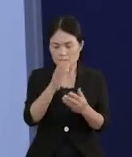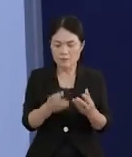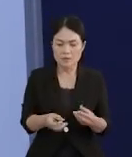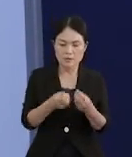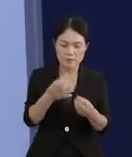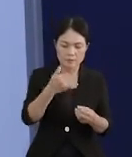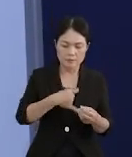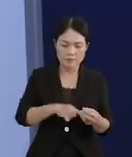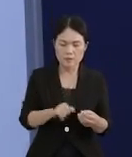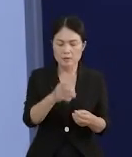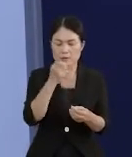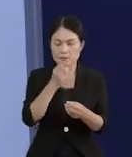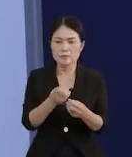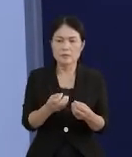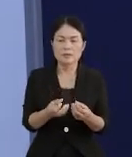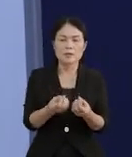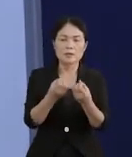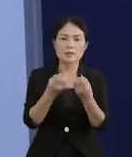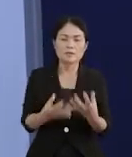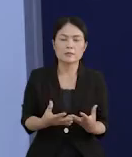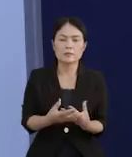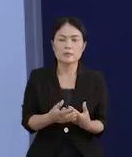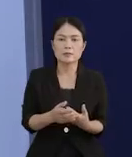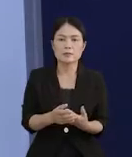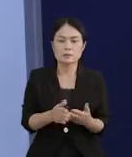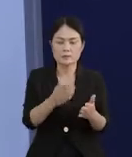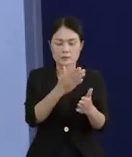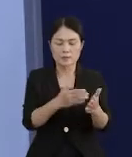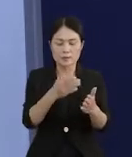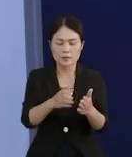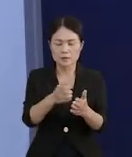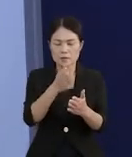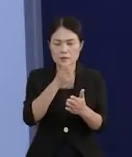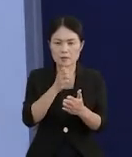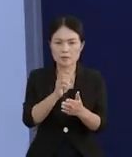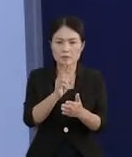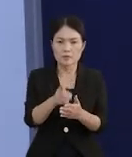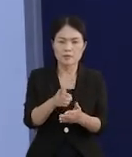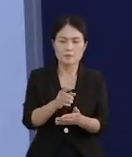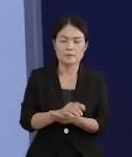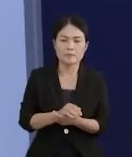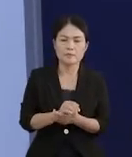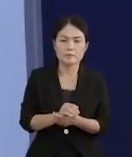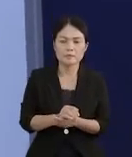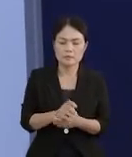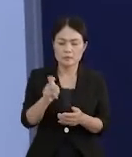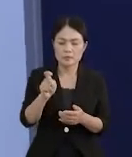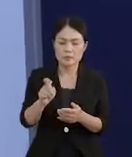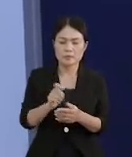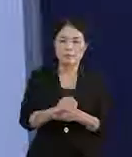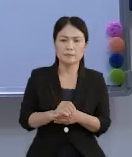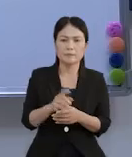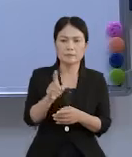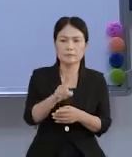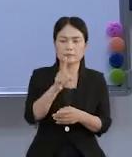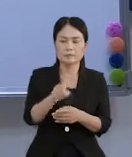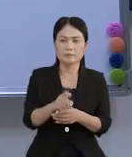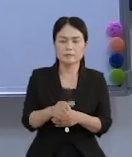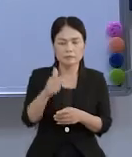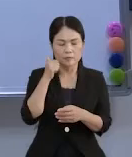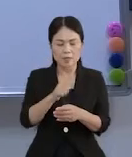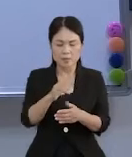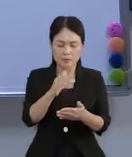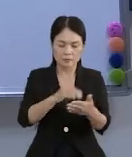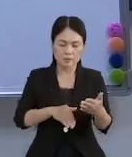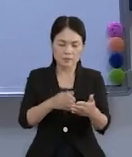ai côn nhám ơ bồn màn thiện nây nôm nụ. Trong nạch khó, ta niếng